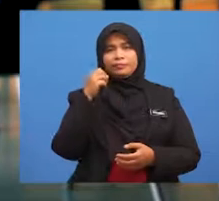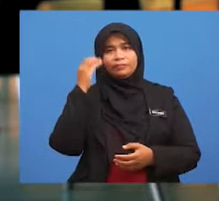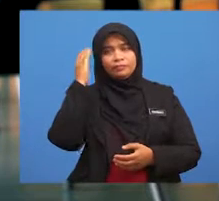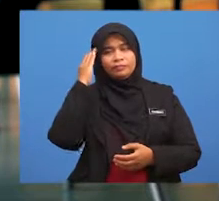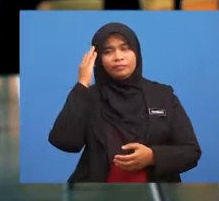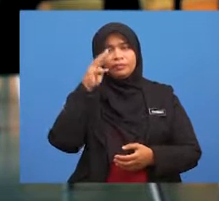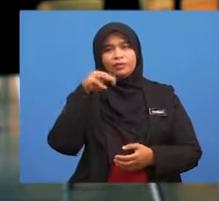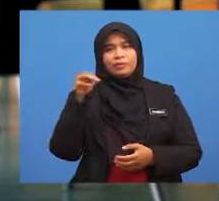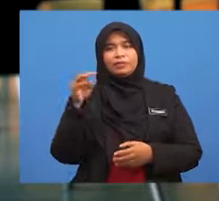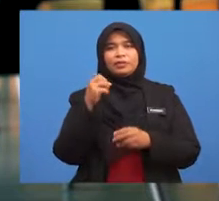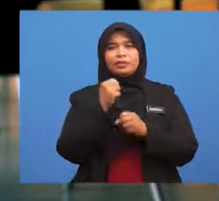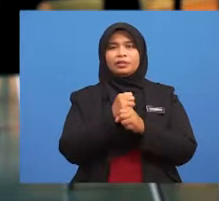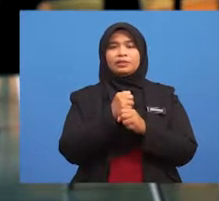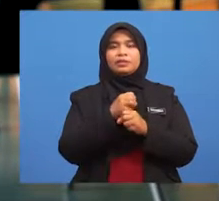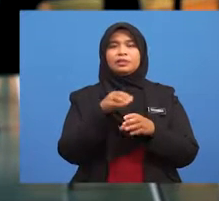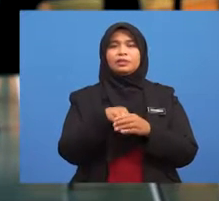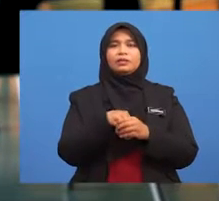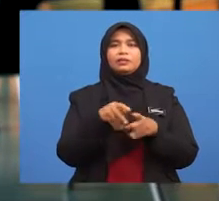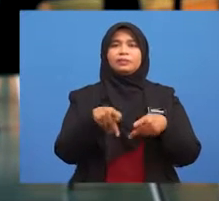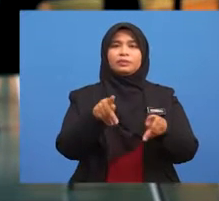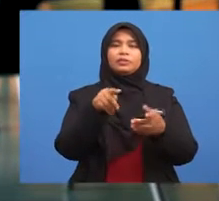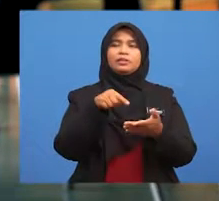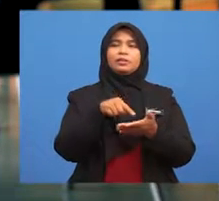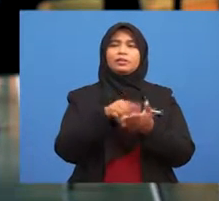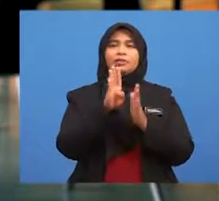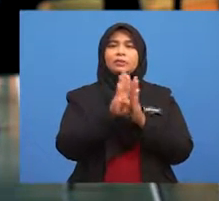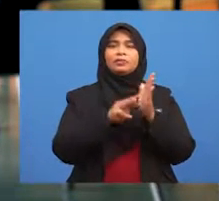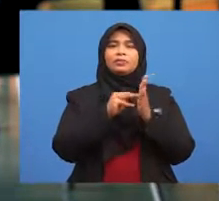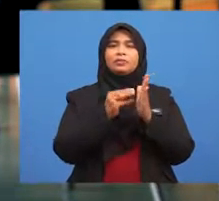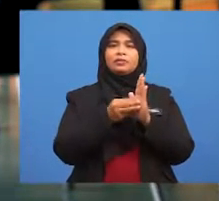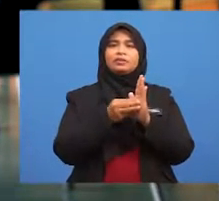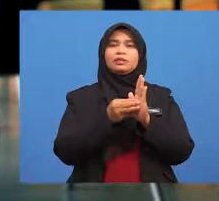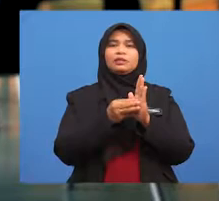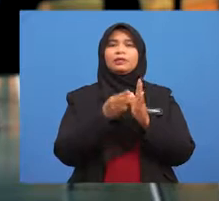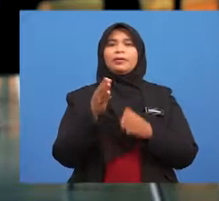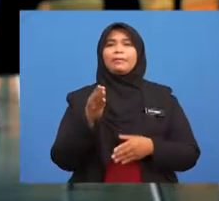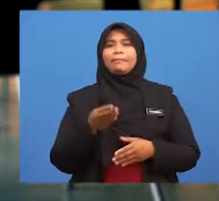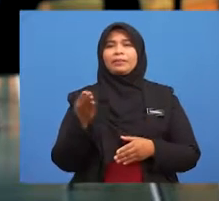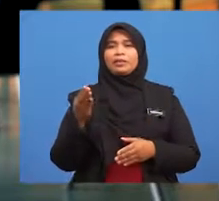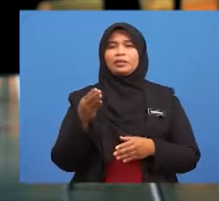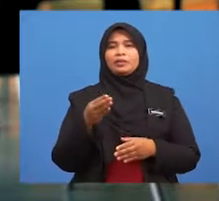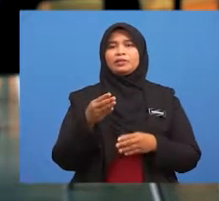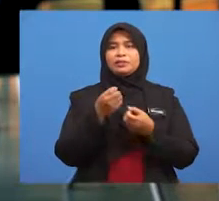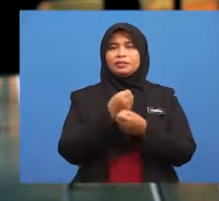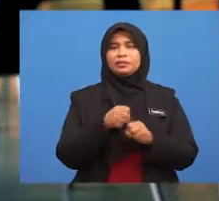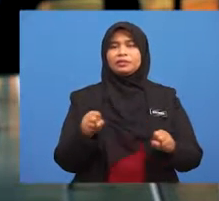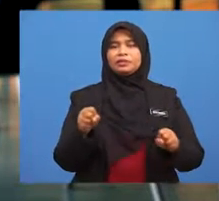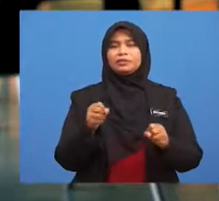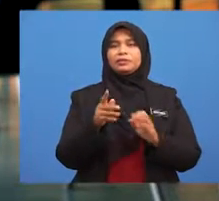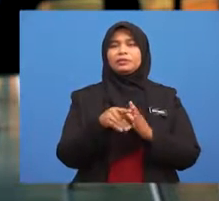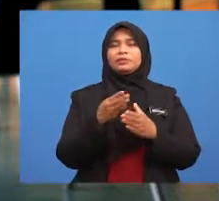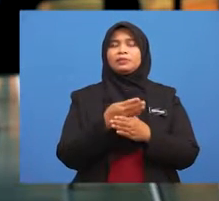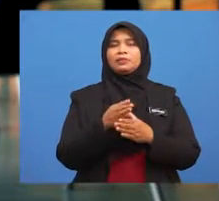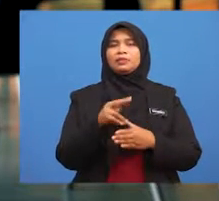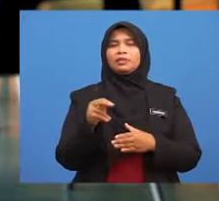murid-murid, kerja dalam proses ini bermaksud barang siap sebahagian yang